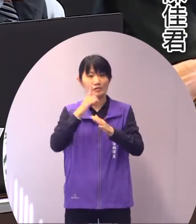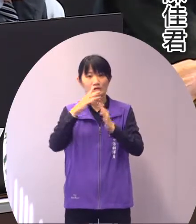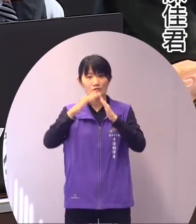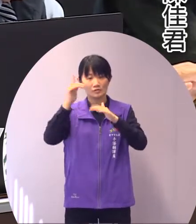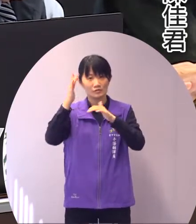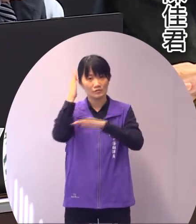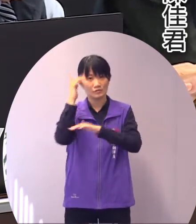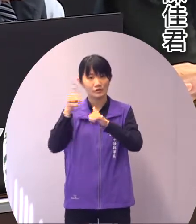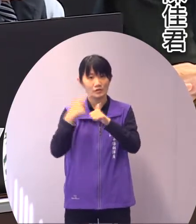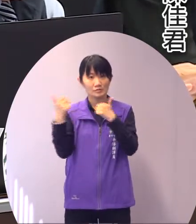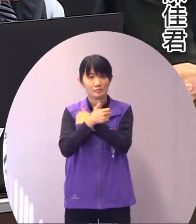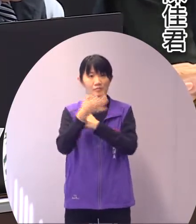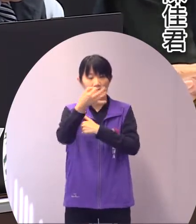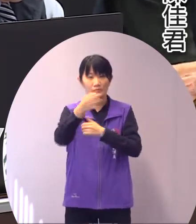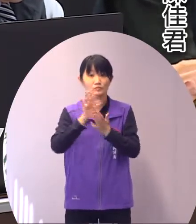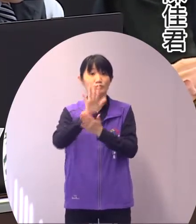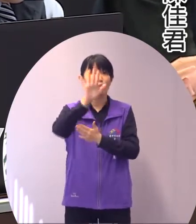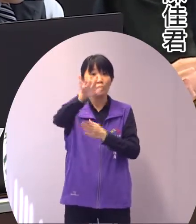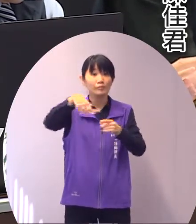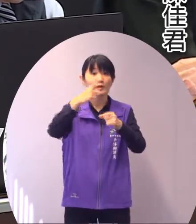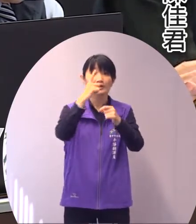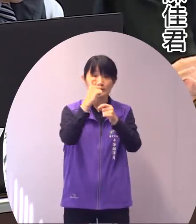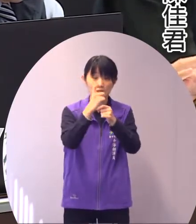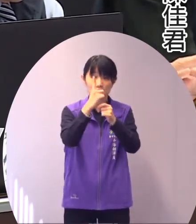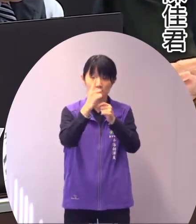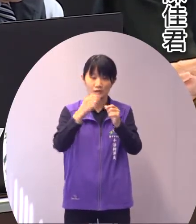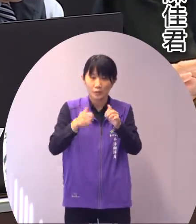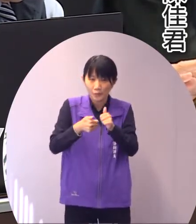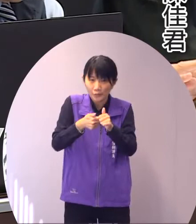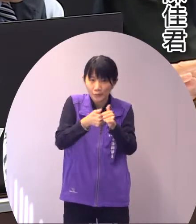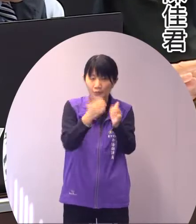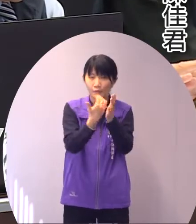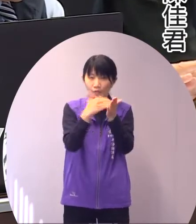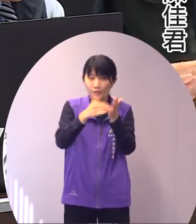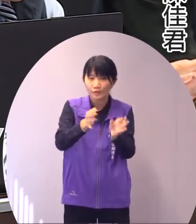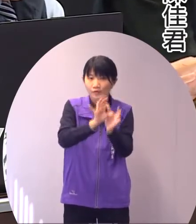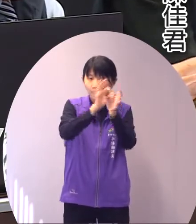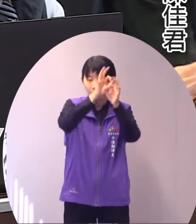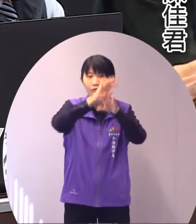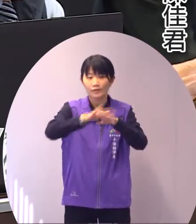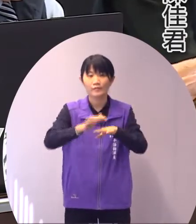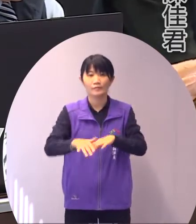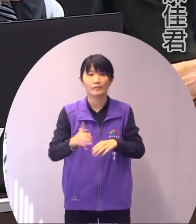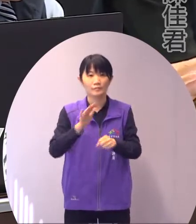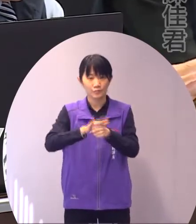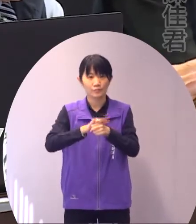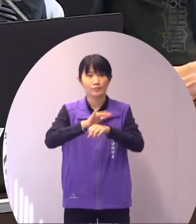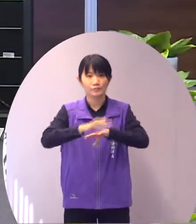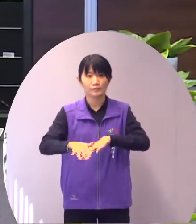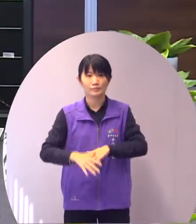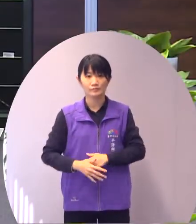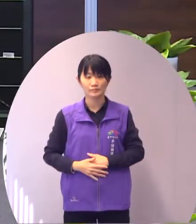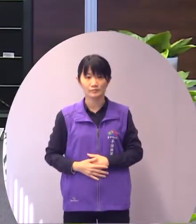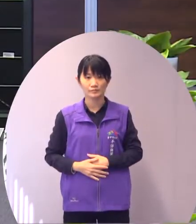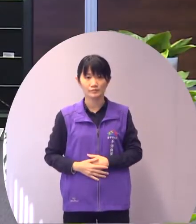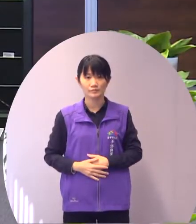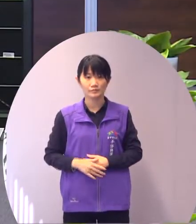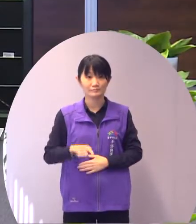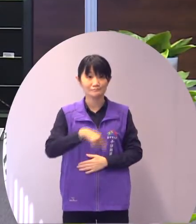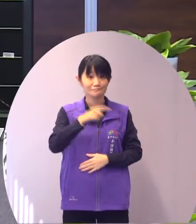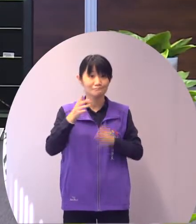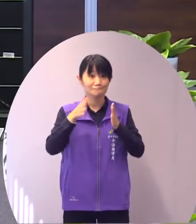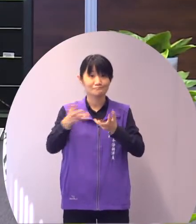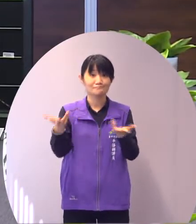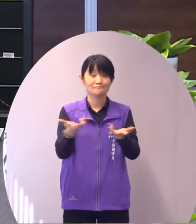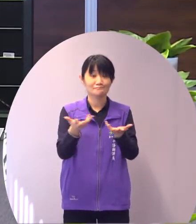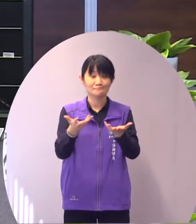垫付，事后纳入111年度的追加预算，再办理账务转正。以上报告。 好，请问大家对于